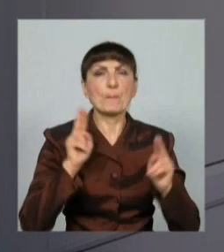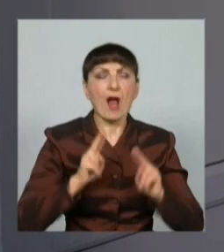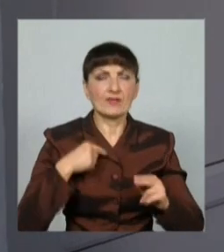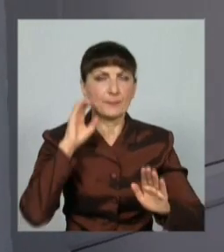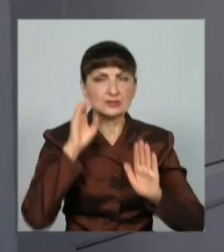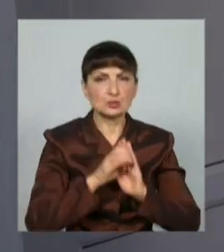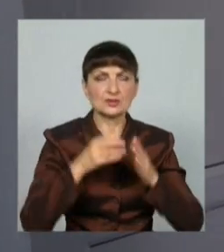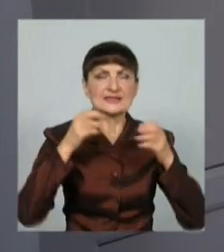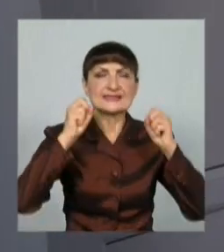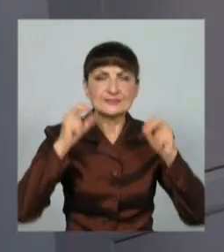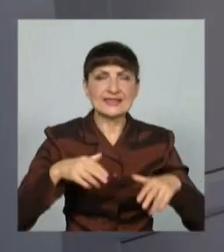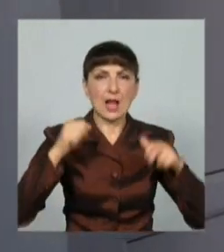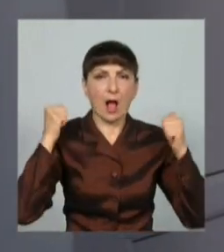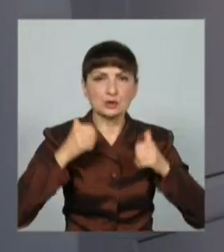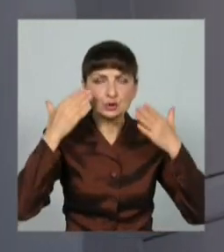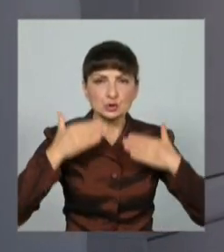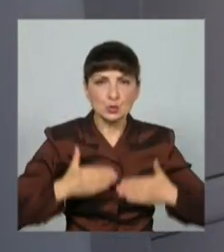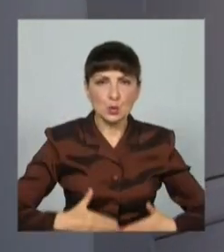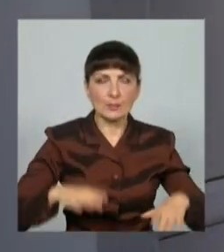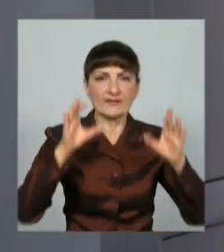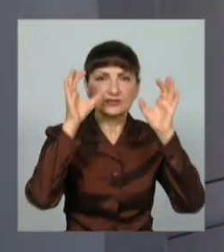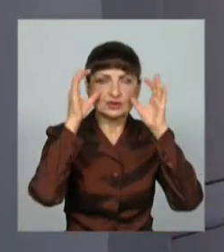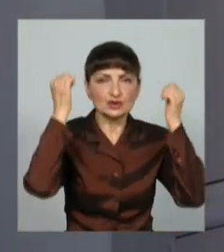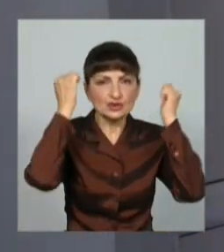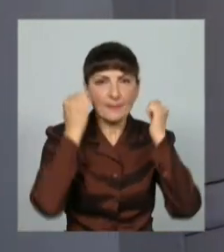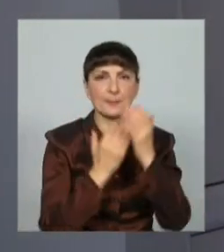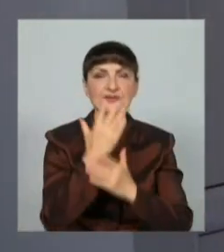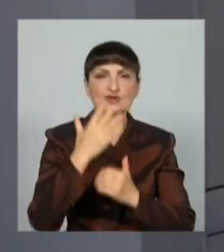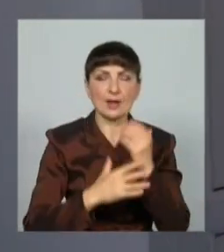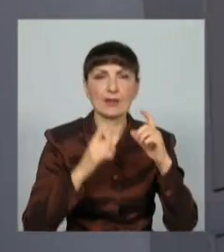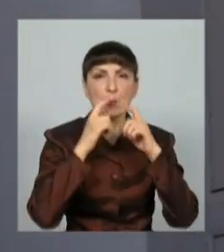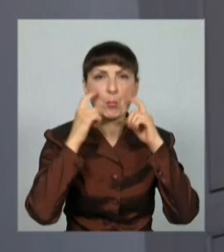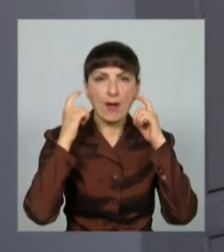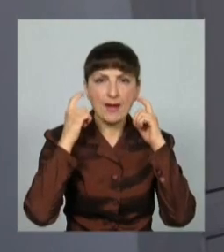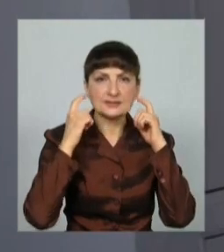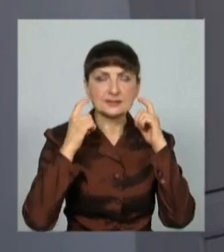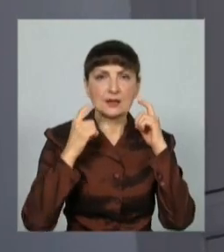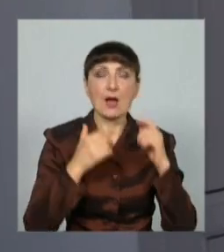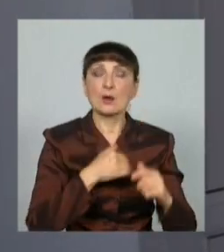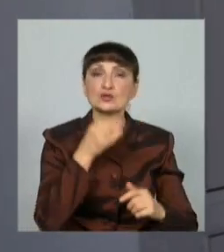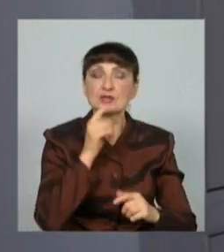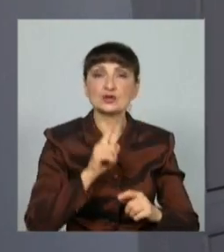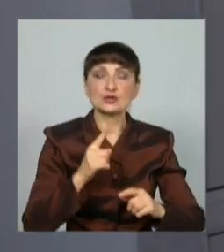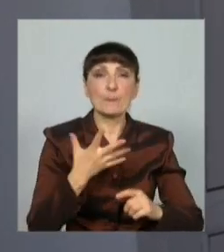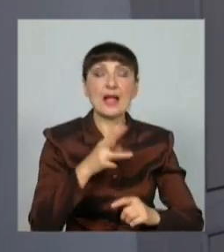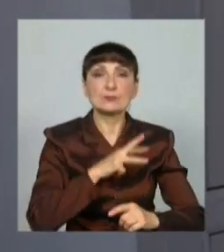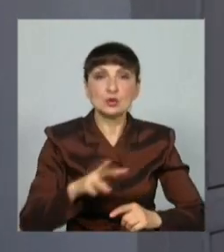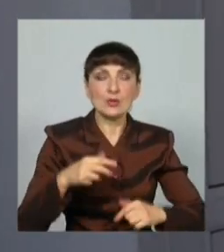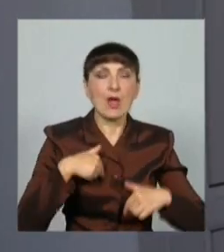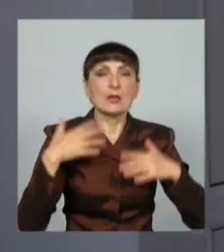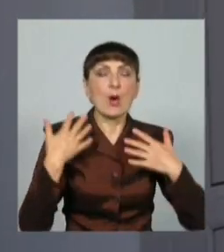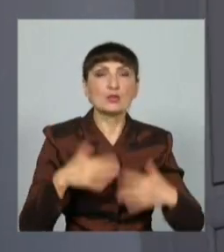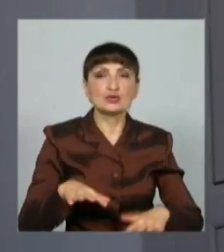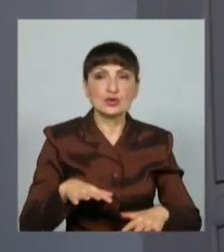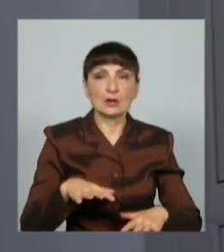выдали нам специальный костюм, очки, шапочку, перчатки и маску. Хочу отметить, не прошло 5 минут, как меня надели